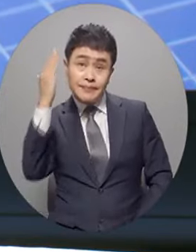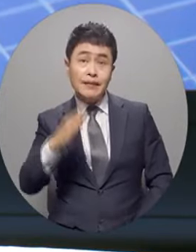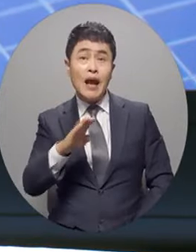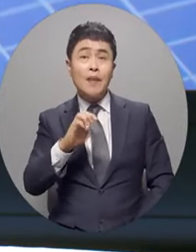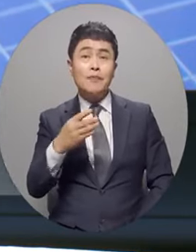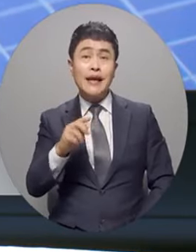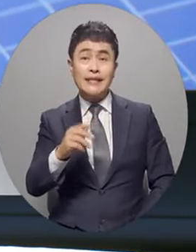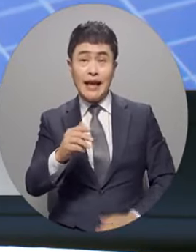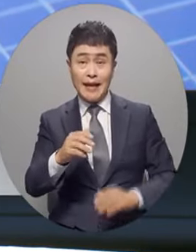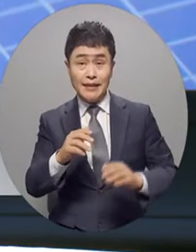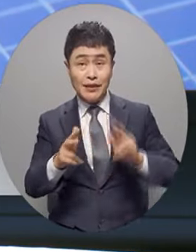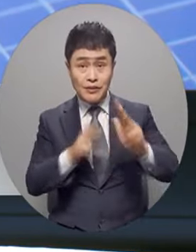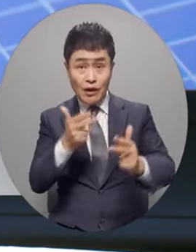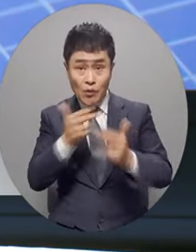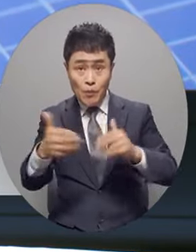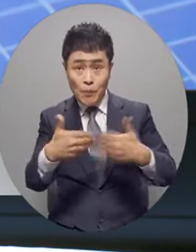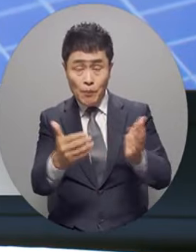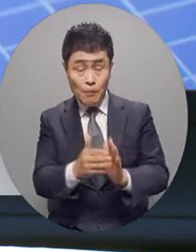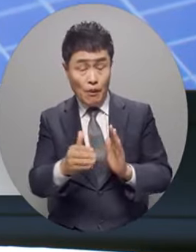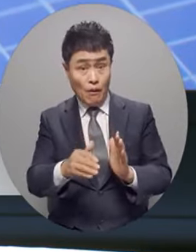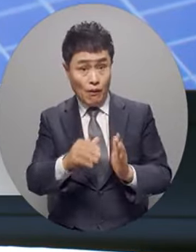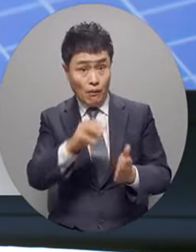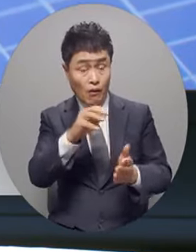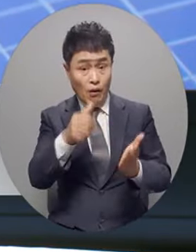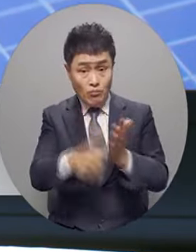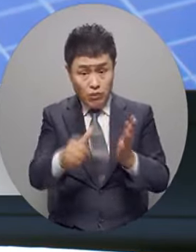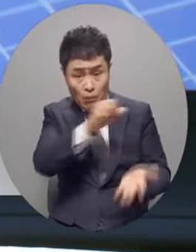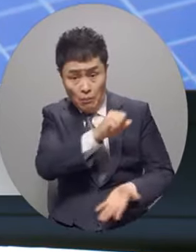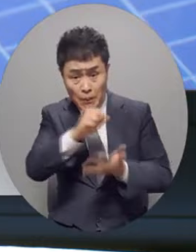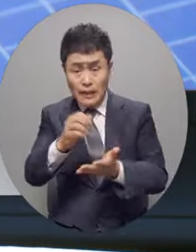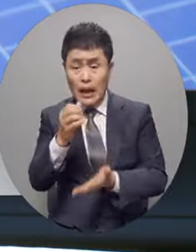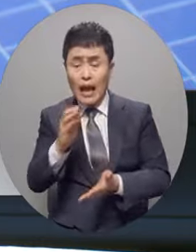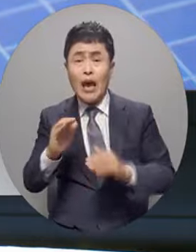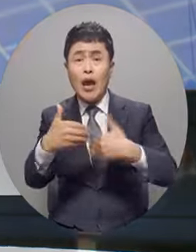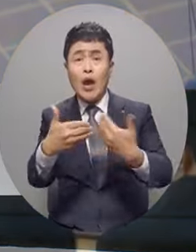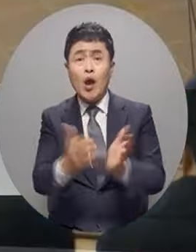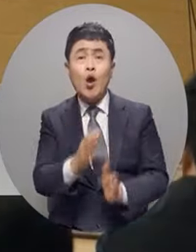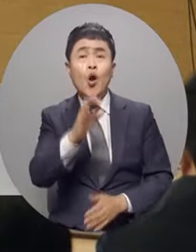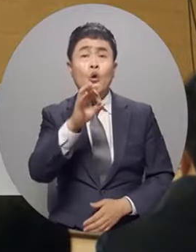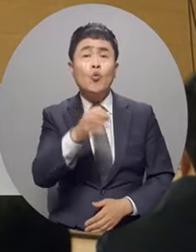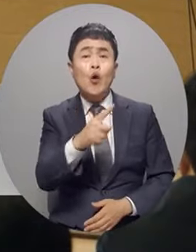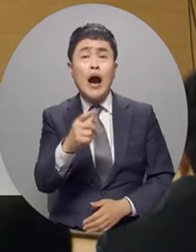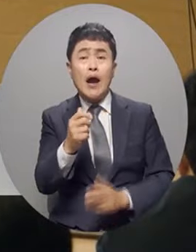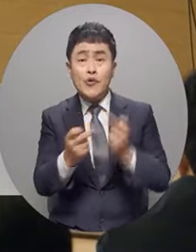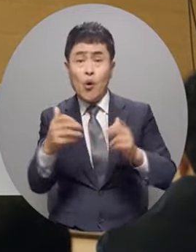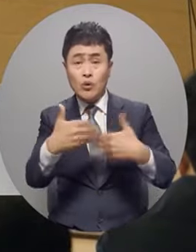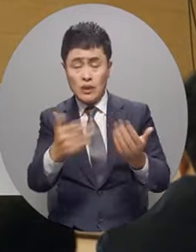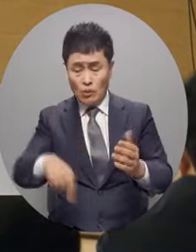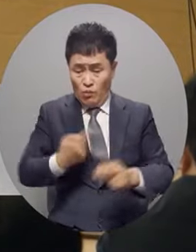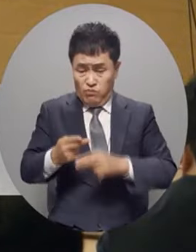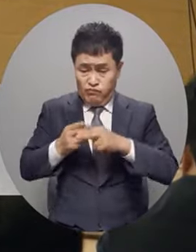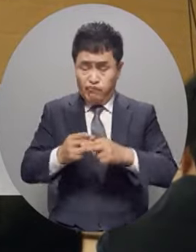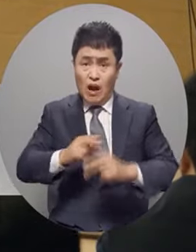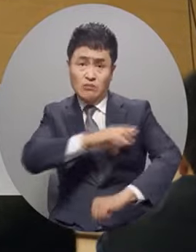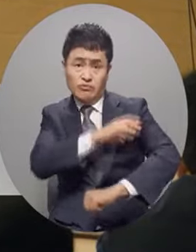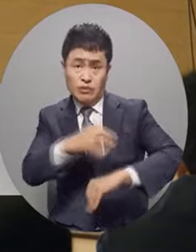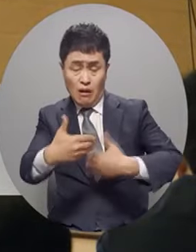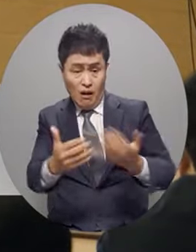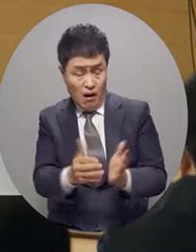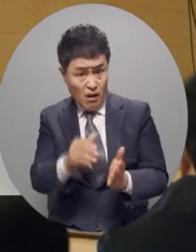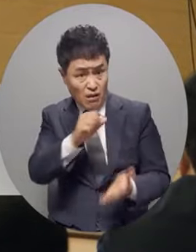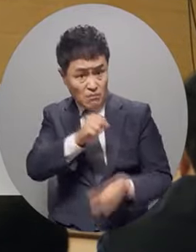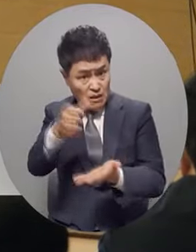한국 프랜차이즈 산업협회가 배달의 민족을 운영하는 우아한 형제들이 독과점 지위를 이용해 배달 비용을